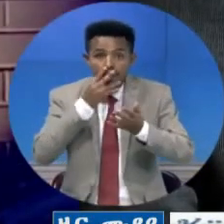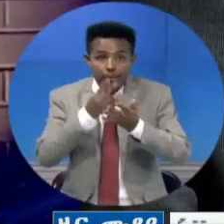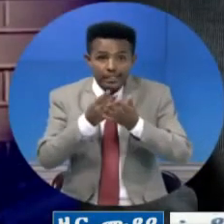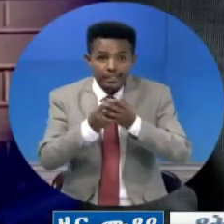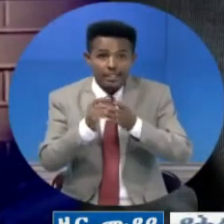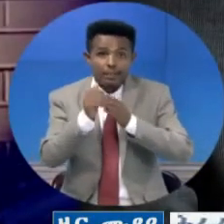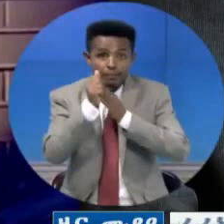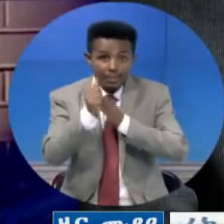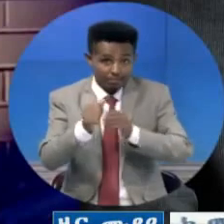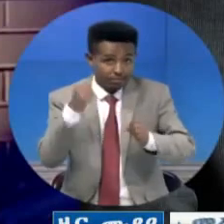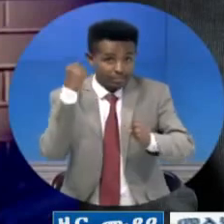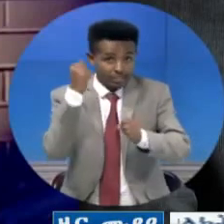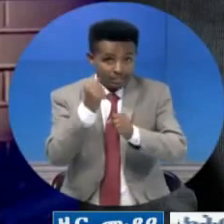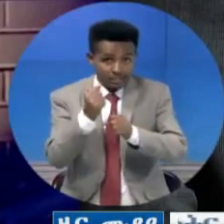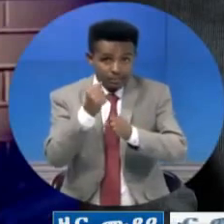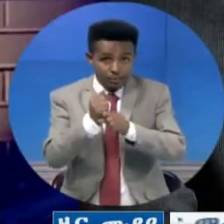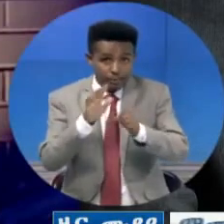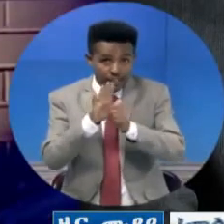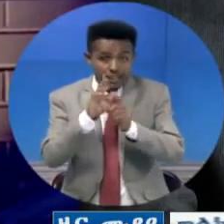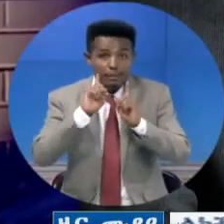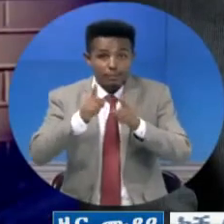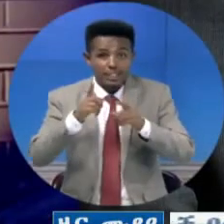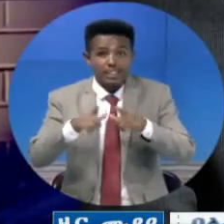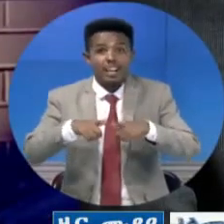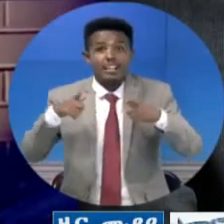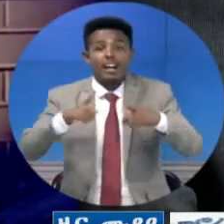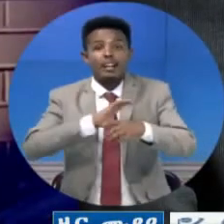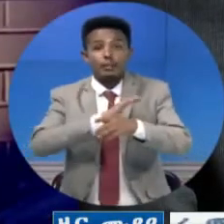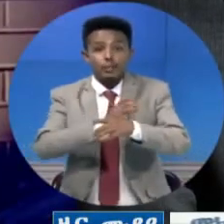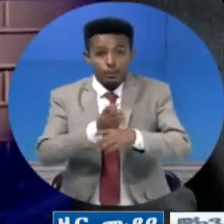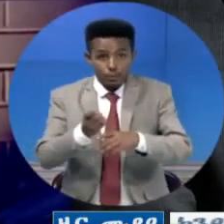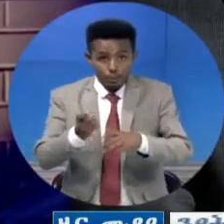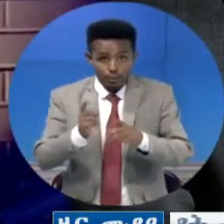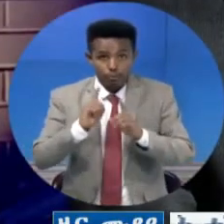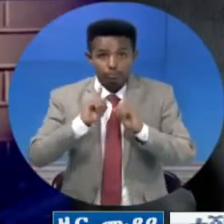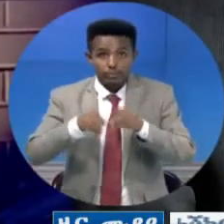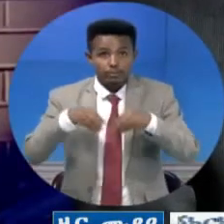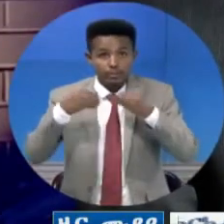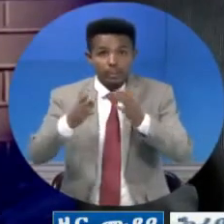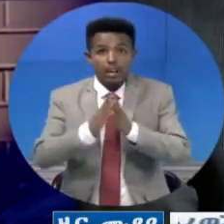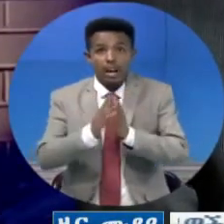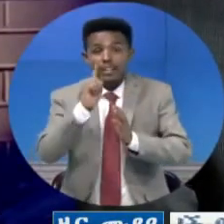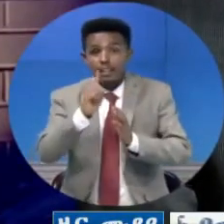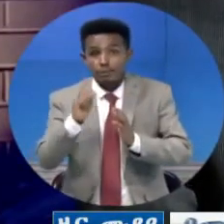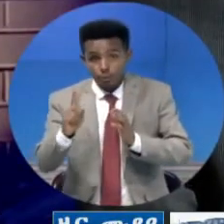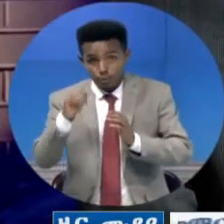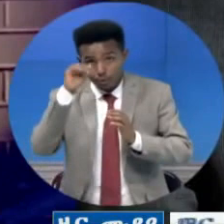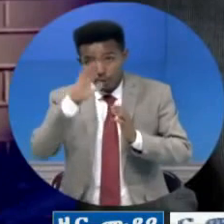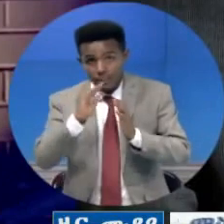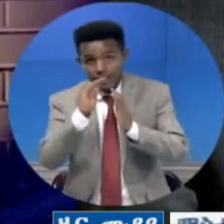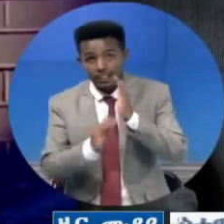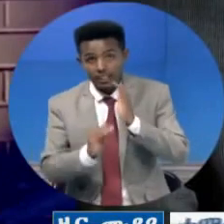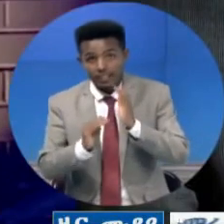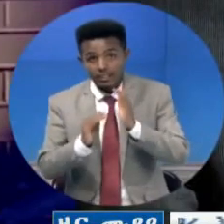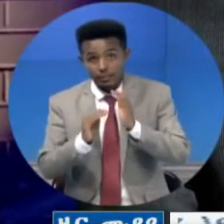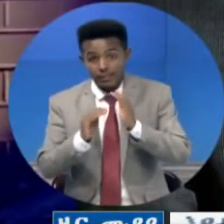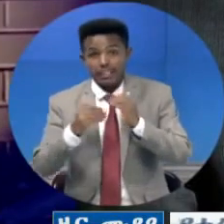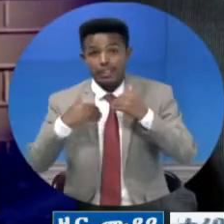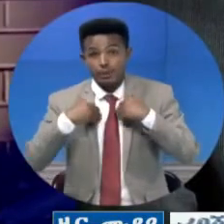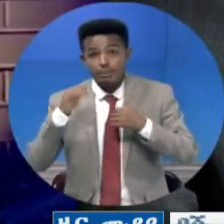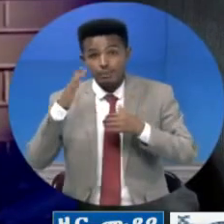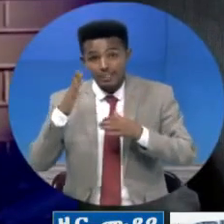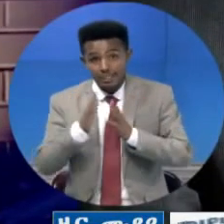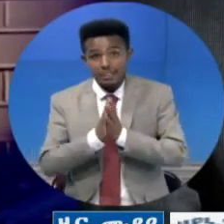ጥያቄዎች በብቃት ለመመለስ ትልቅ አቅም እንደሚሆኑም ነው የተናገሩት። አንዳንዱ ሰው የተቀነሰበት ያለው ይመስላል። ለምሳሌ ነባር አመራሮች